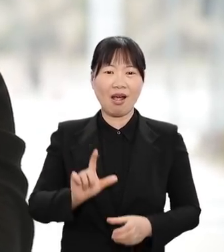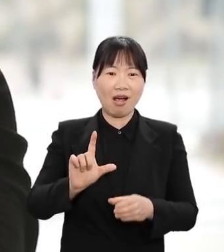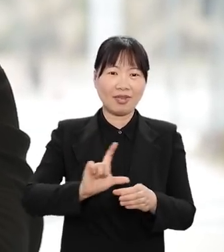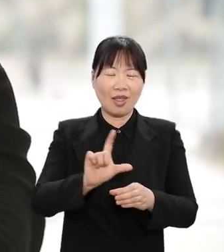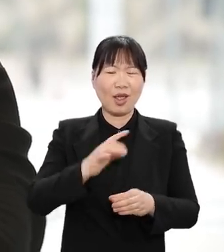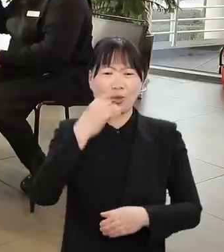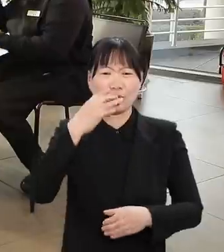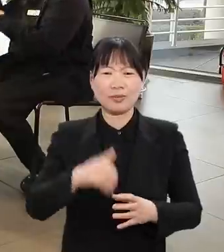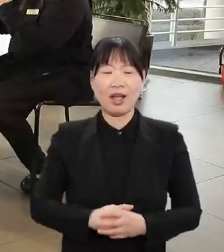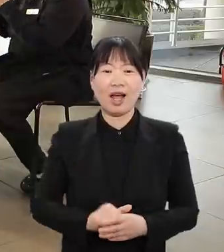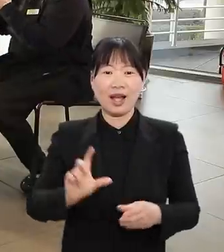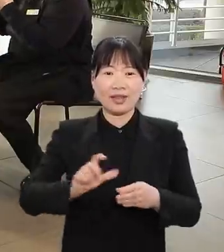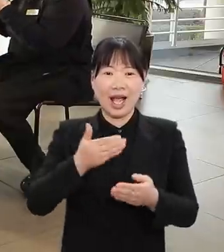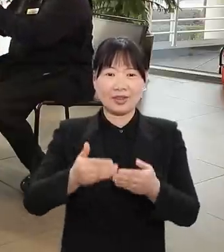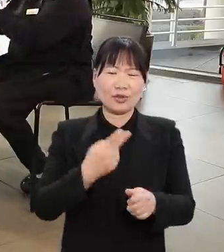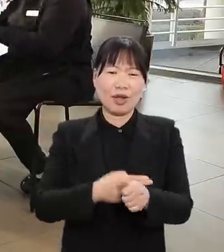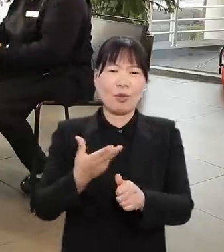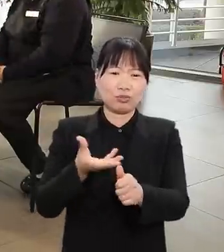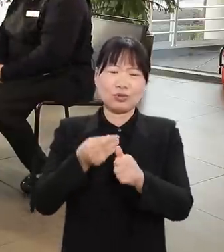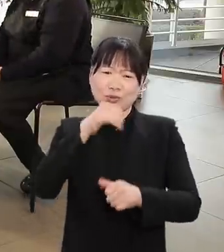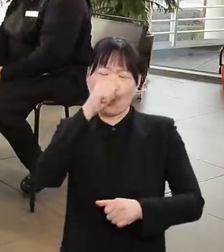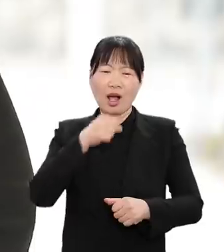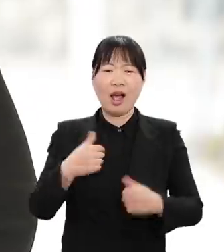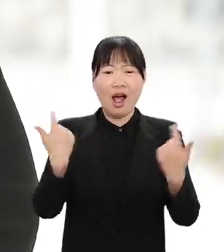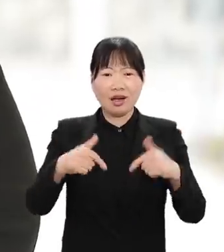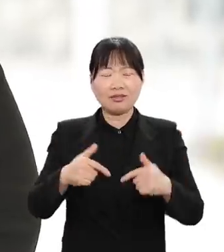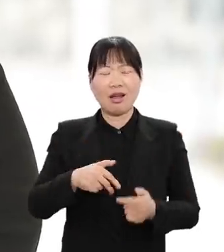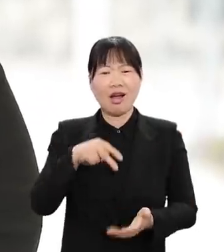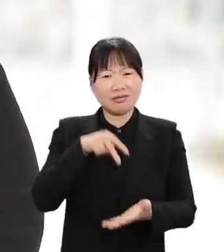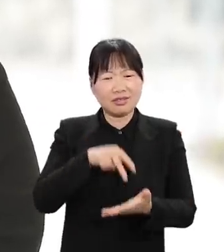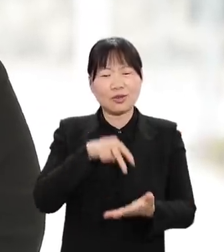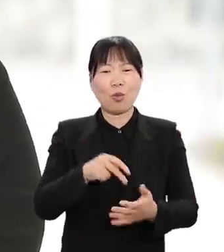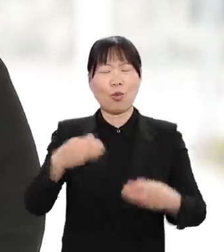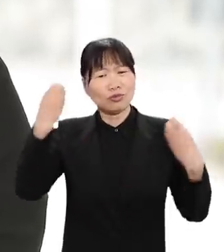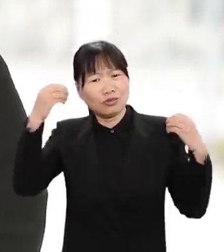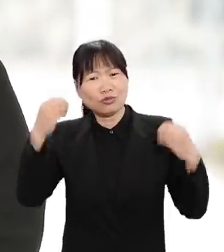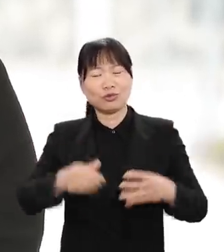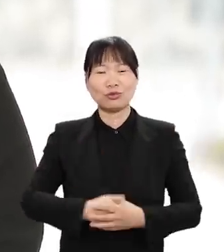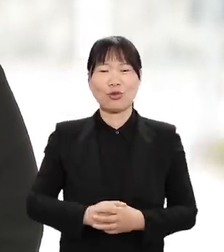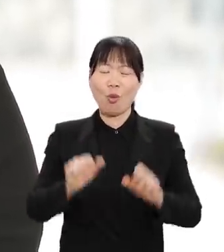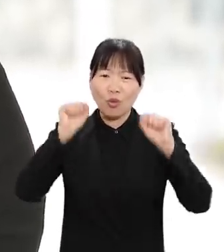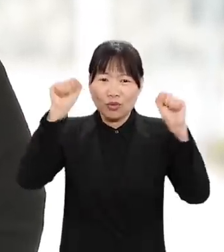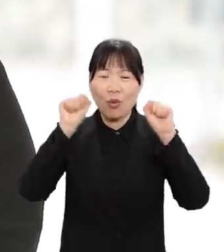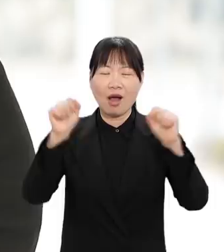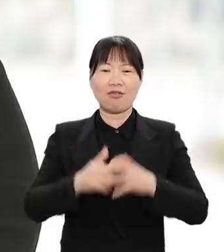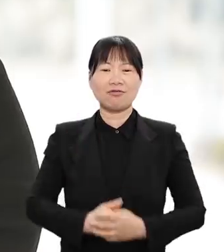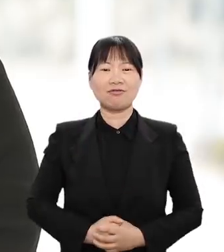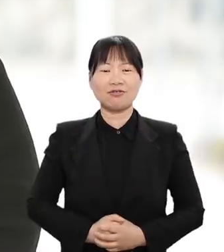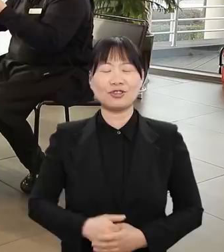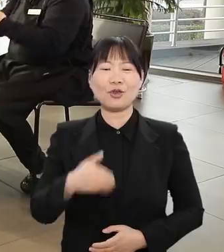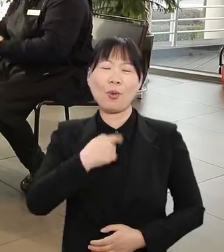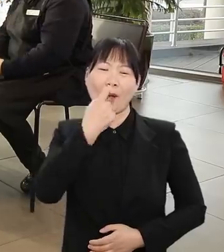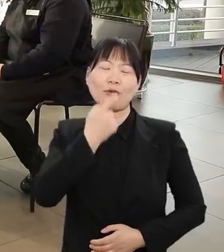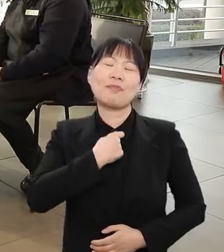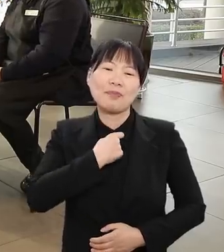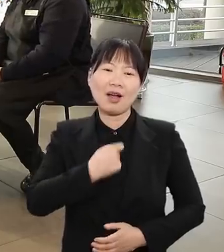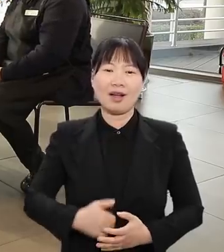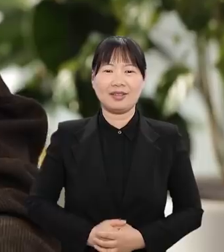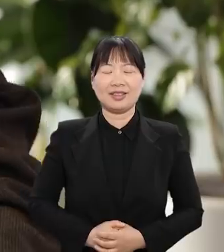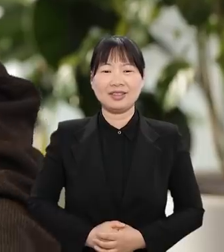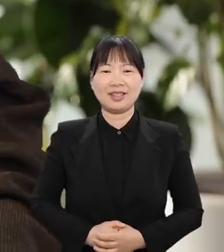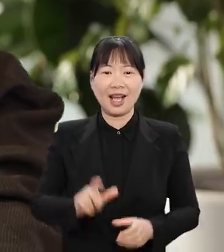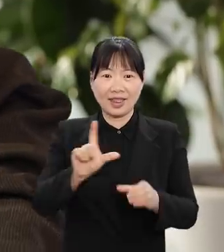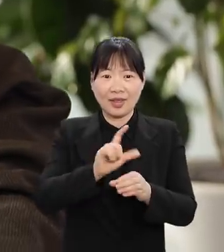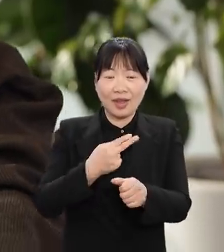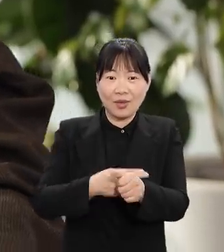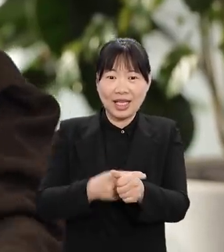조금 궁금한데 라떼하는 선생님이라도 좀 불러주시면 안 돼요? 저희 맨날 뭐 뛰고 춤추고 운동하고 저희도 좀 배우고